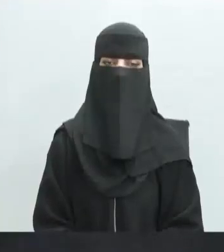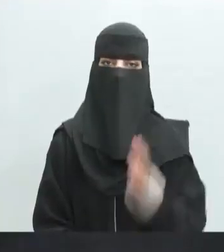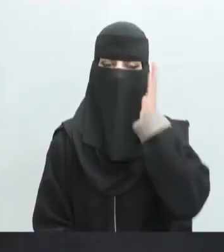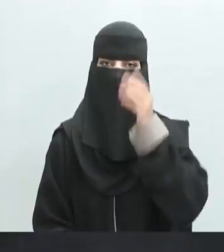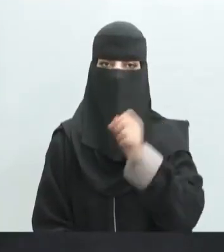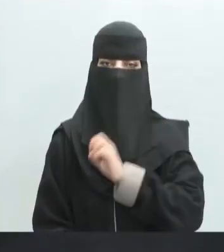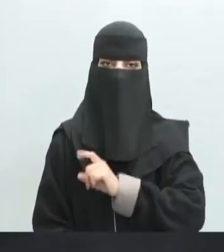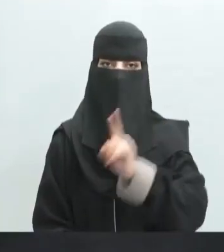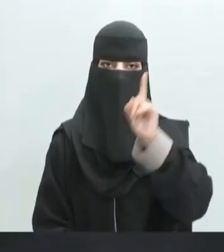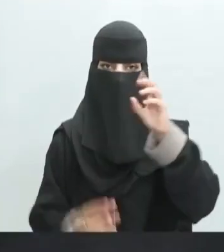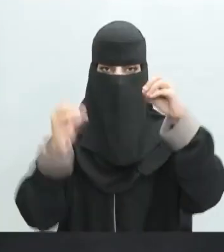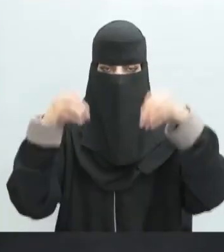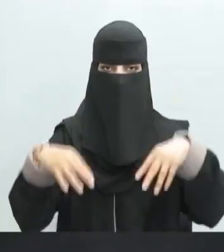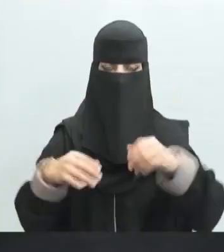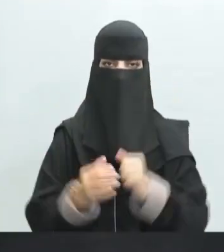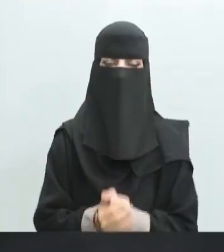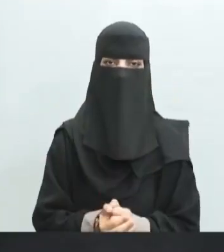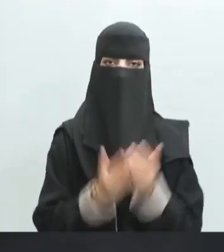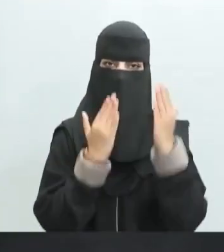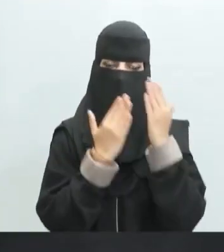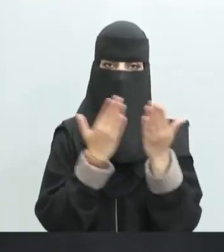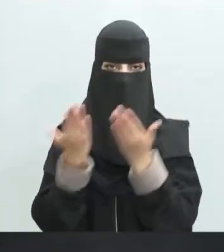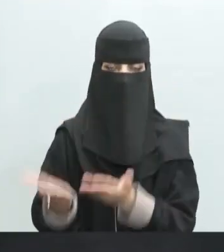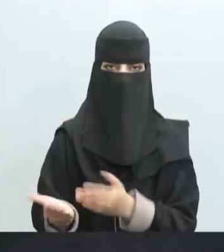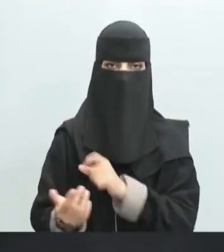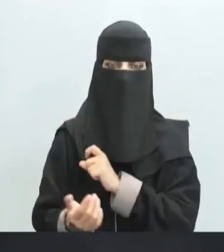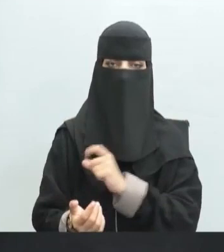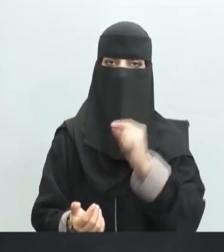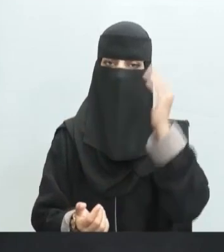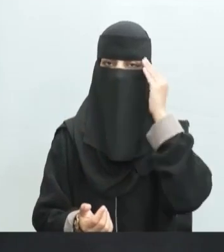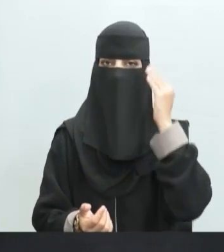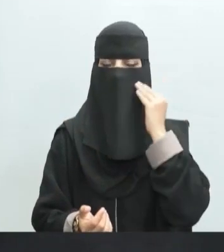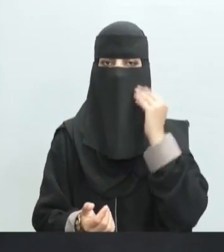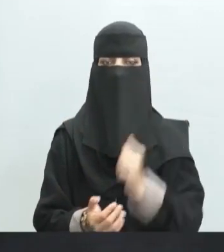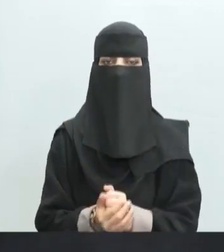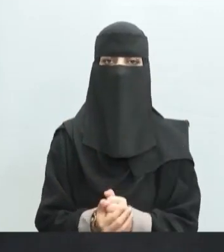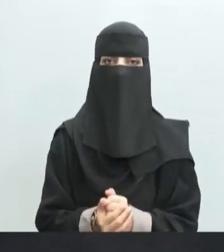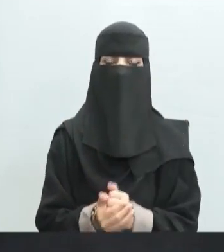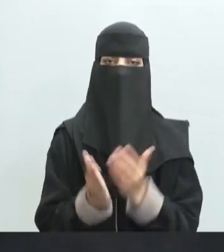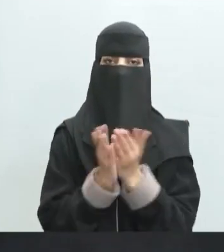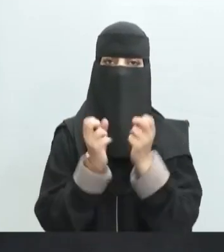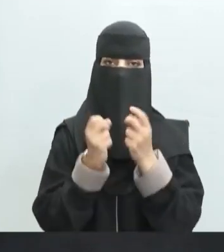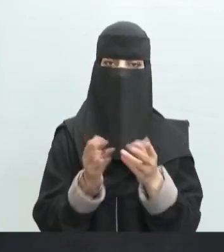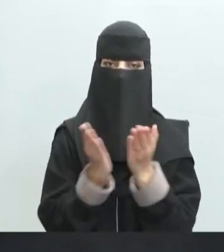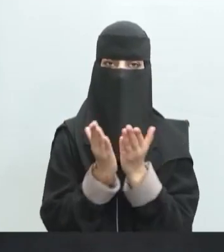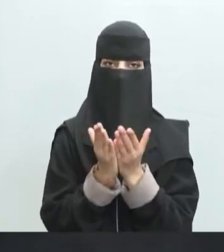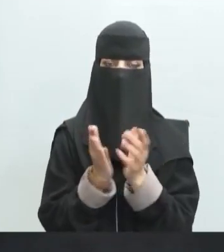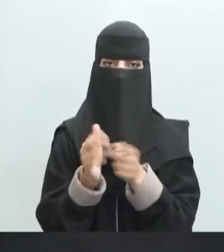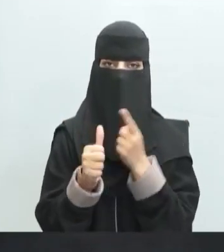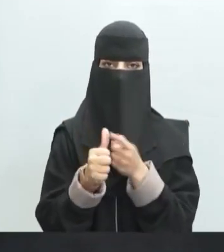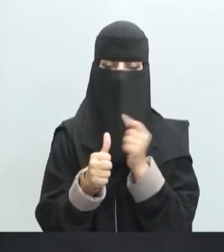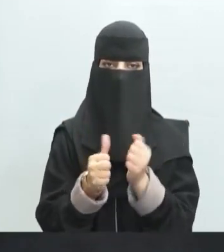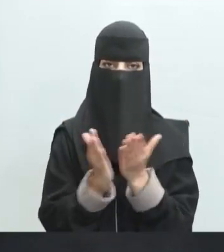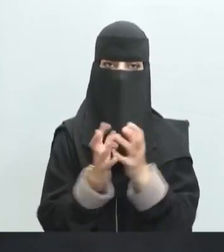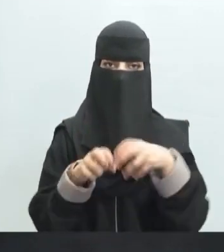السلام عليكم ورحمه الله وبركاته اهلا وسهلا بكم اعزائي الطلاب والطالبات في بدايه الدرس الاول من